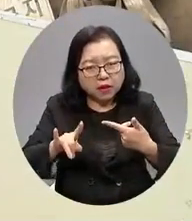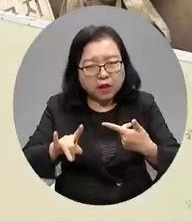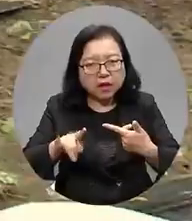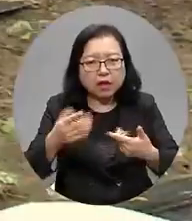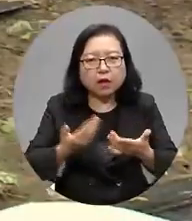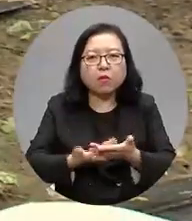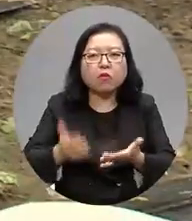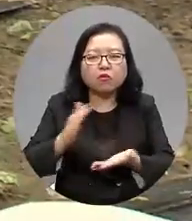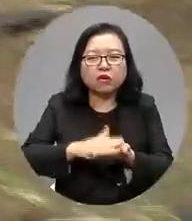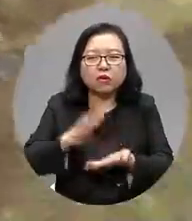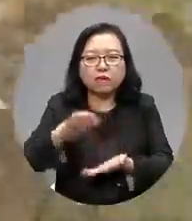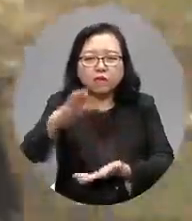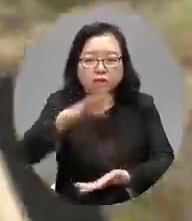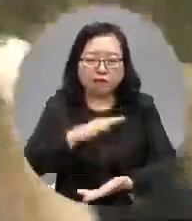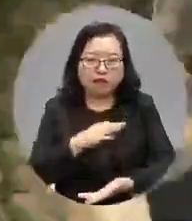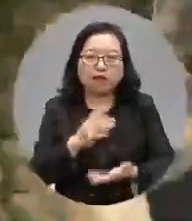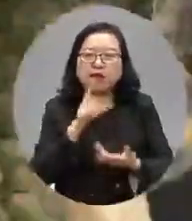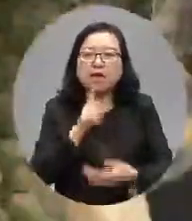밝혔습니다